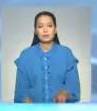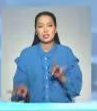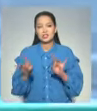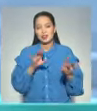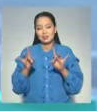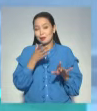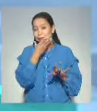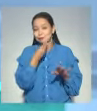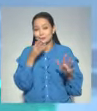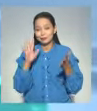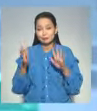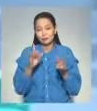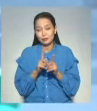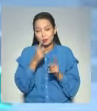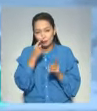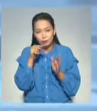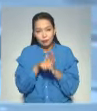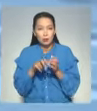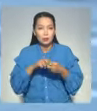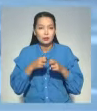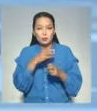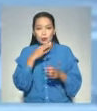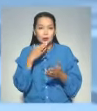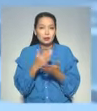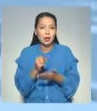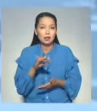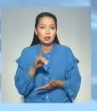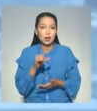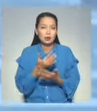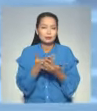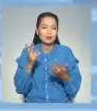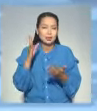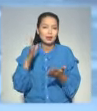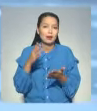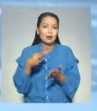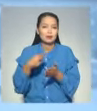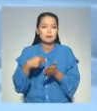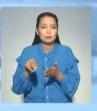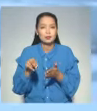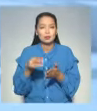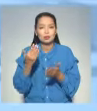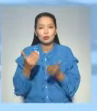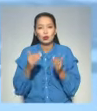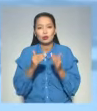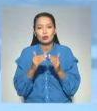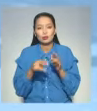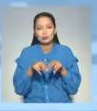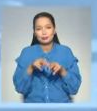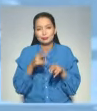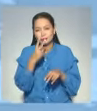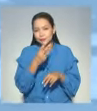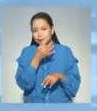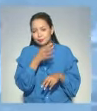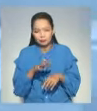Жарнамасы жылтыр болғанымен кемшілігі көп. Атырауда түрлі тұрғын үй бағдарламасы мен үй алған Бұқараның құрылыс компаниясы басшылығына